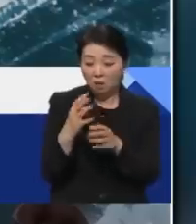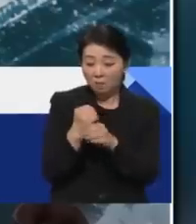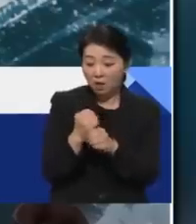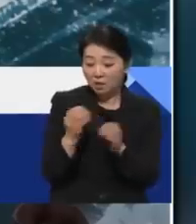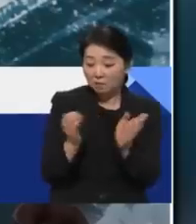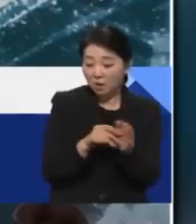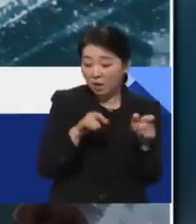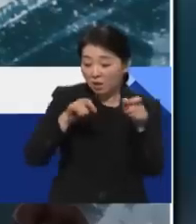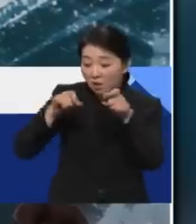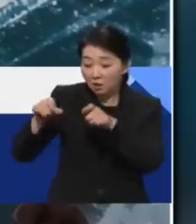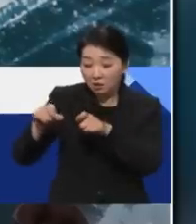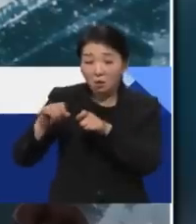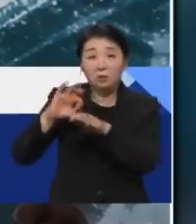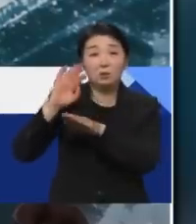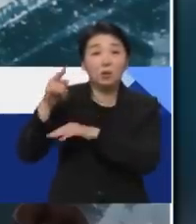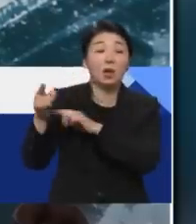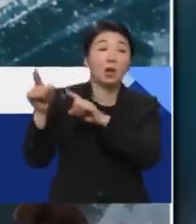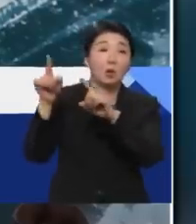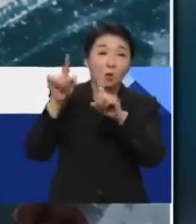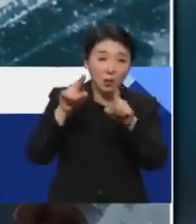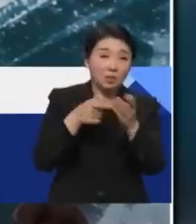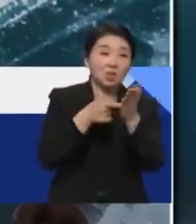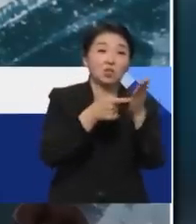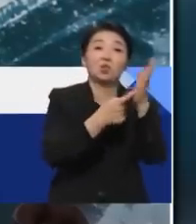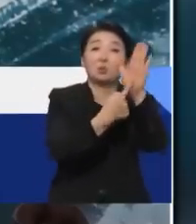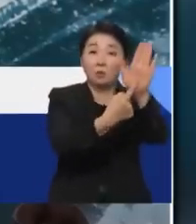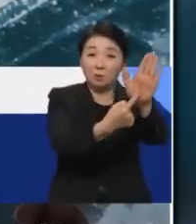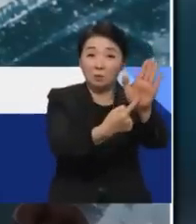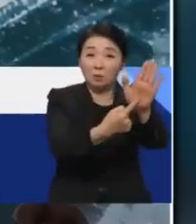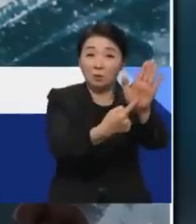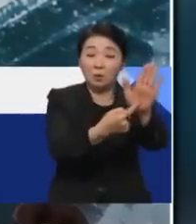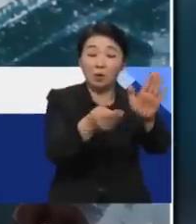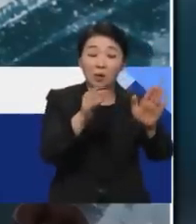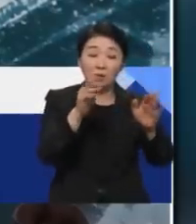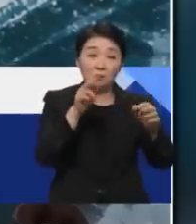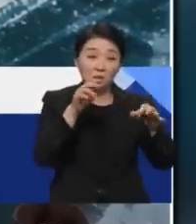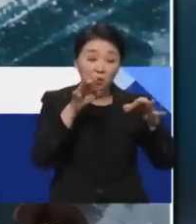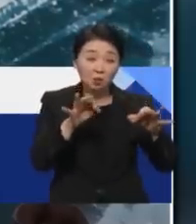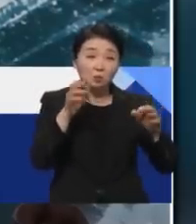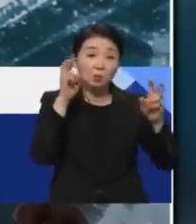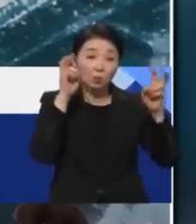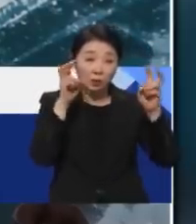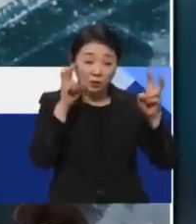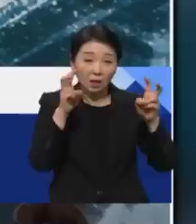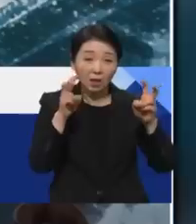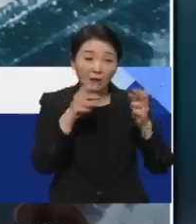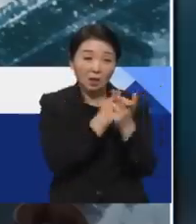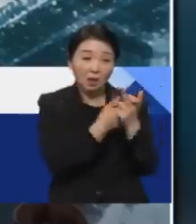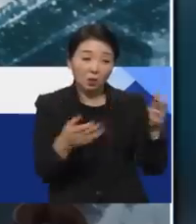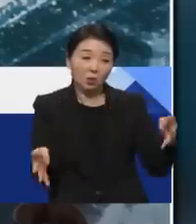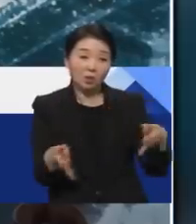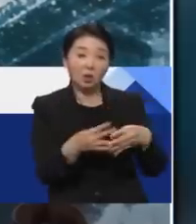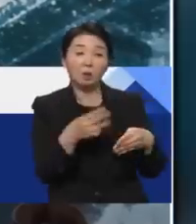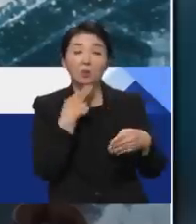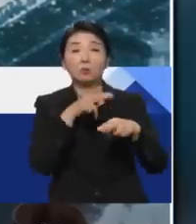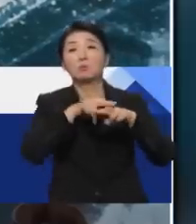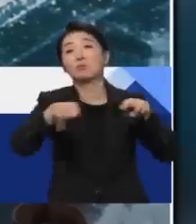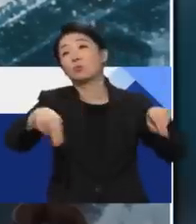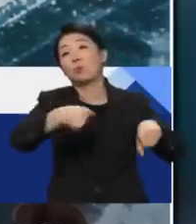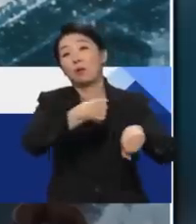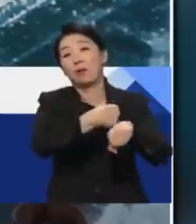협의한 후에 회생 신청을 발표했습니다. 그런데도 해당 금융사가 강원도와 협의 없이 부도